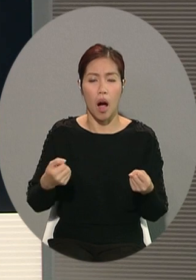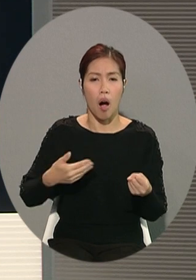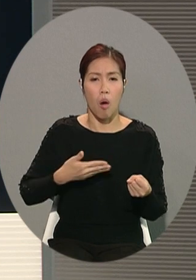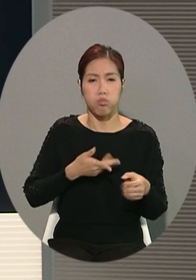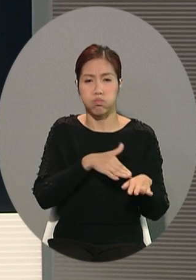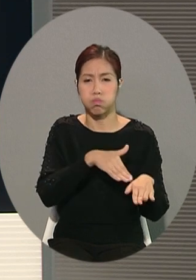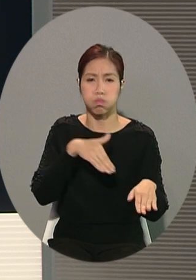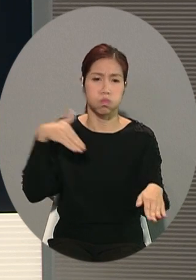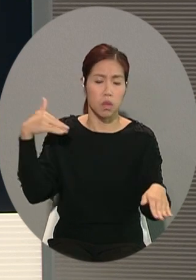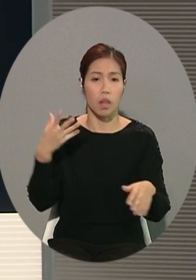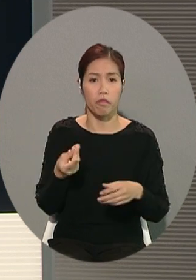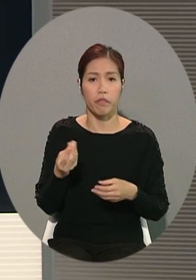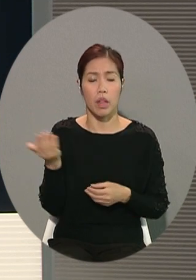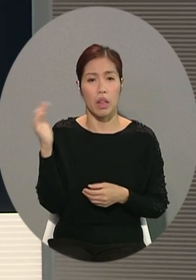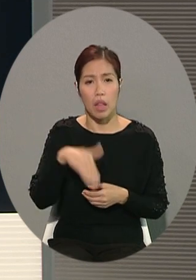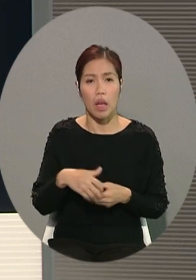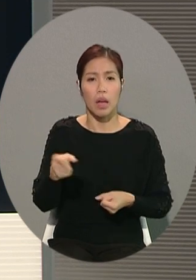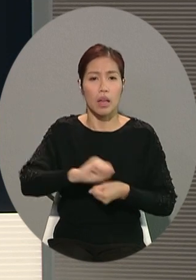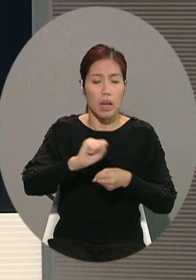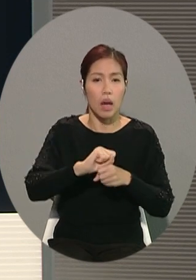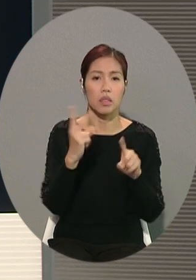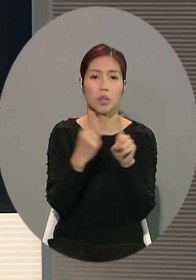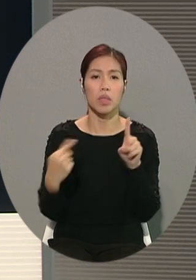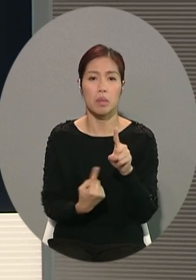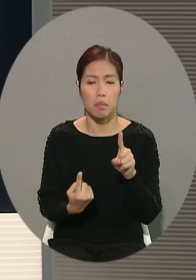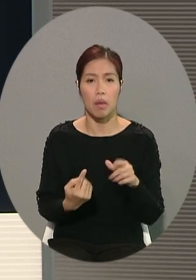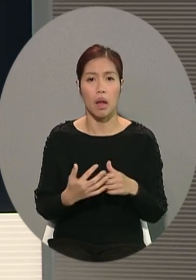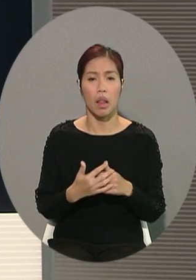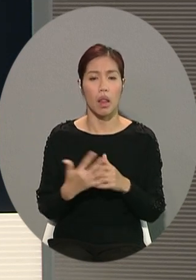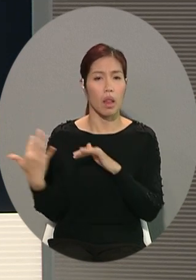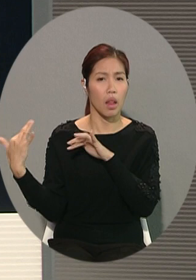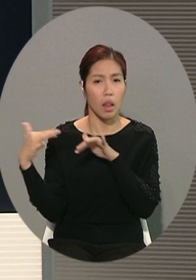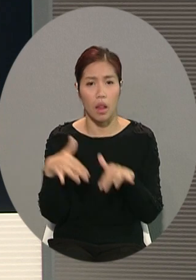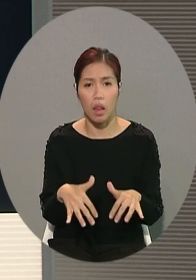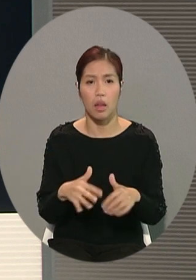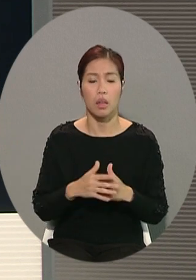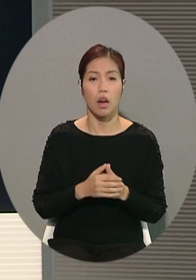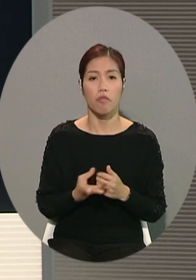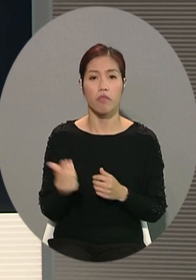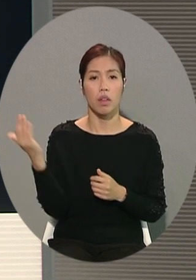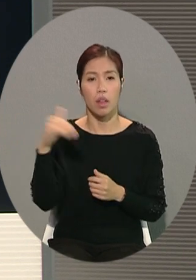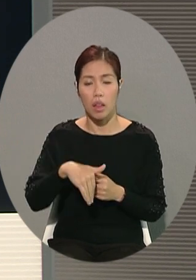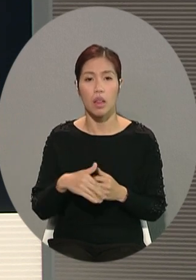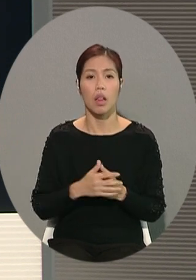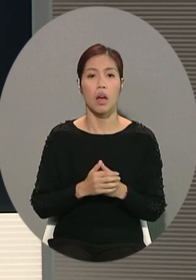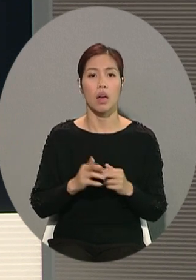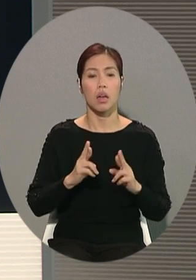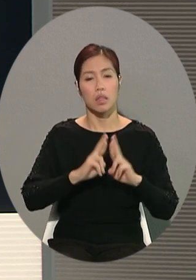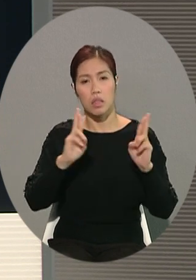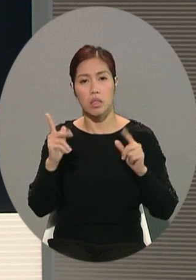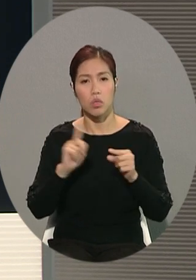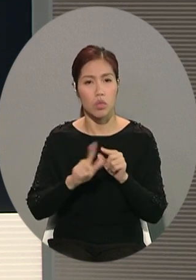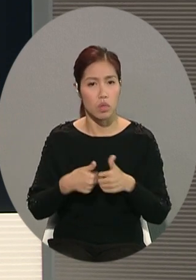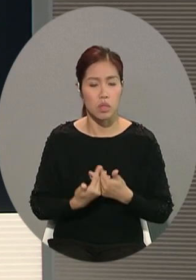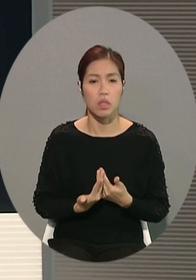今日粉嶺將會增加12萬嘅人口，呢12萬嘅人口必定係會對成個粉嶺市中心、粉嶺火車